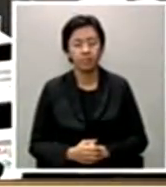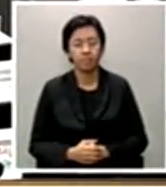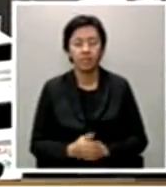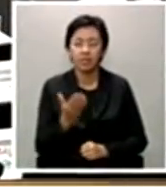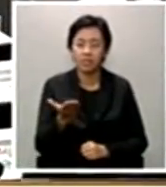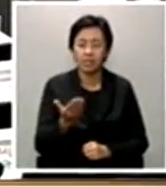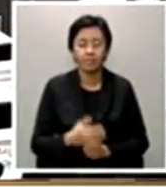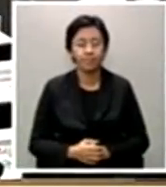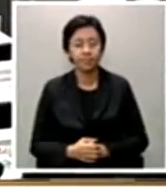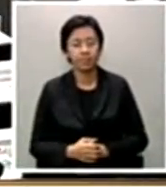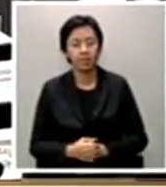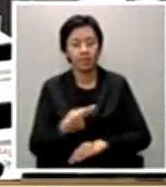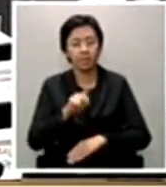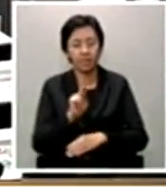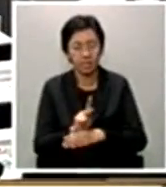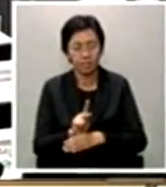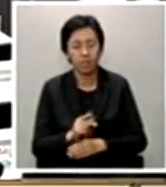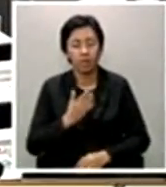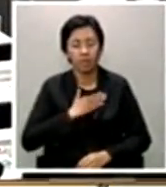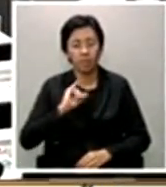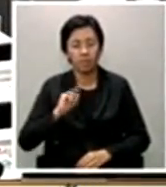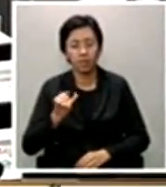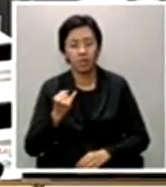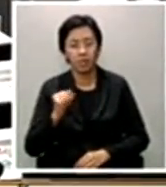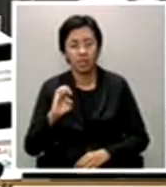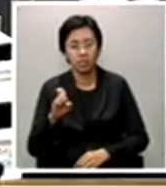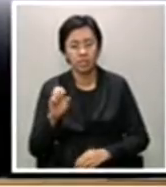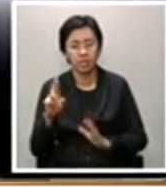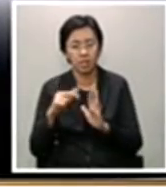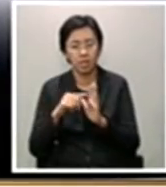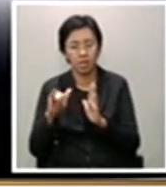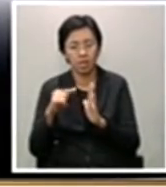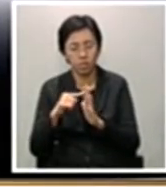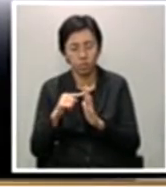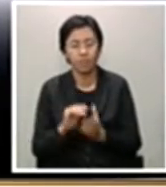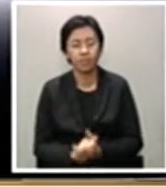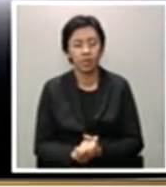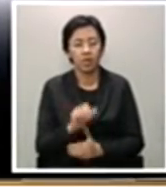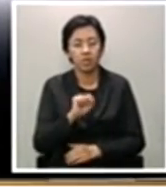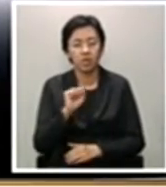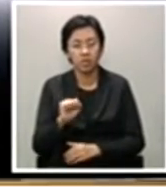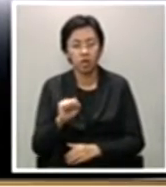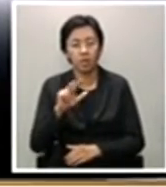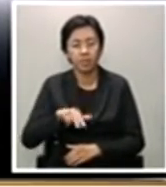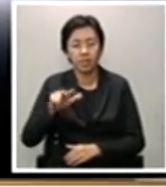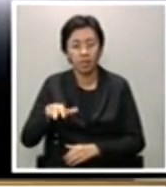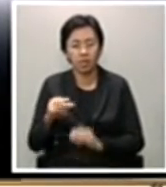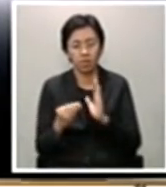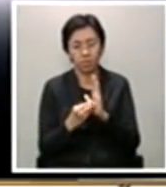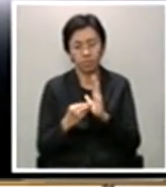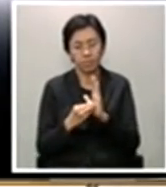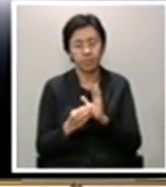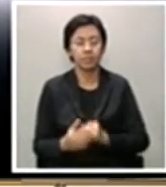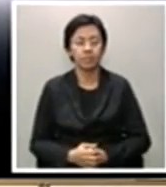ชิญเชิญครับ ท่านประธานที่เคารพครับกระผมจิรายุห่วงทรัพย์สมาชิกสภาผู้แทนราษฎรพรรคเพื่อไทยกรุงเทพมหาน